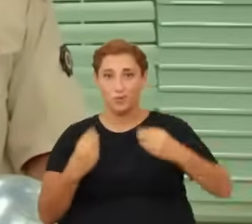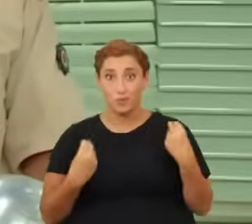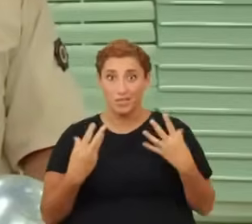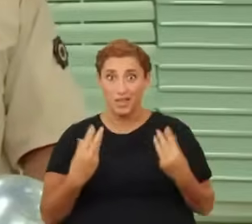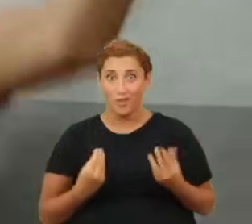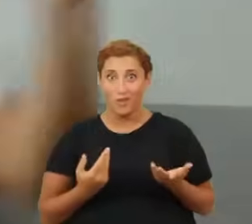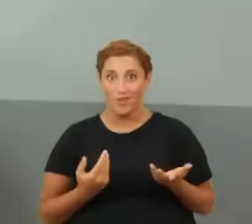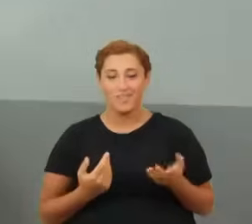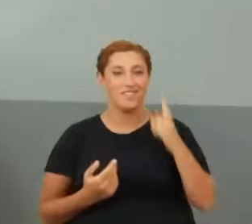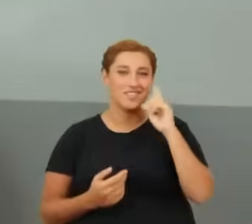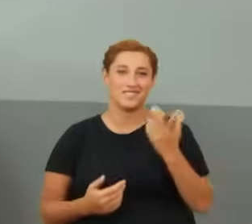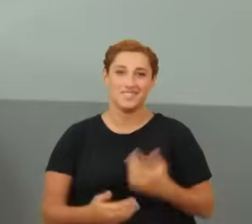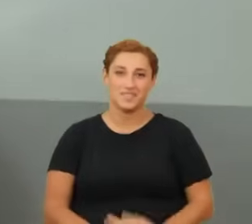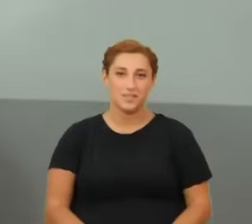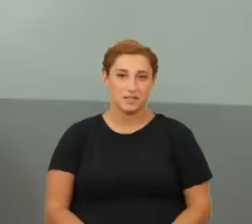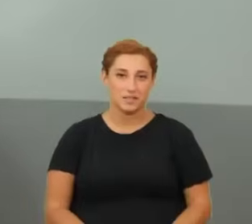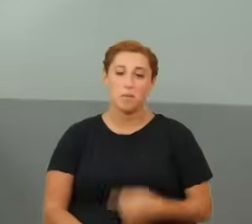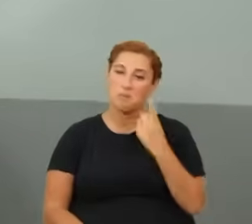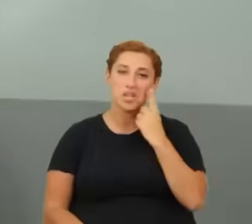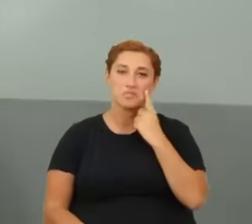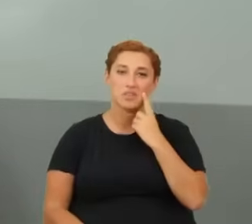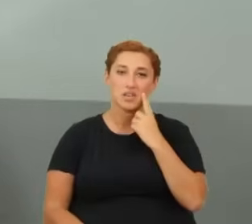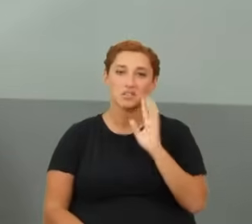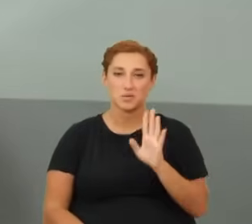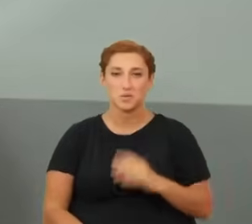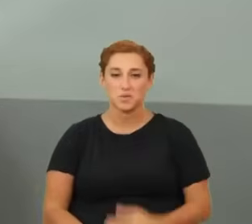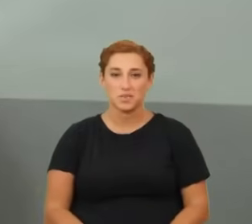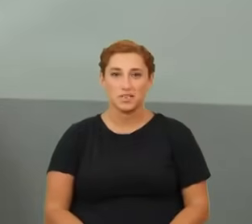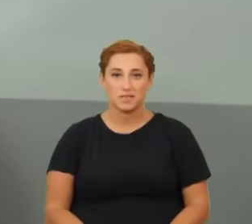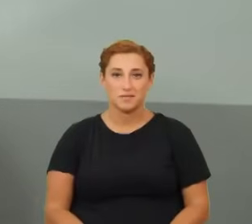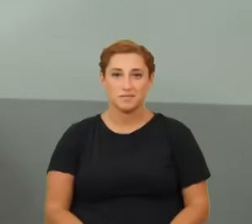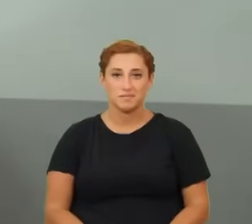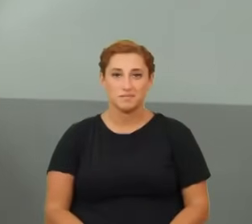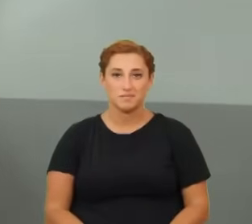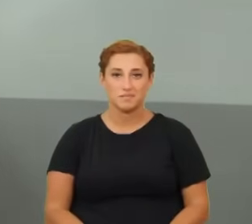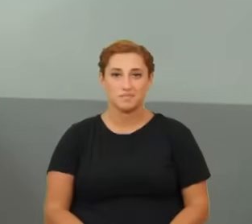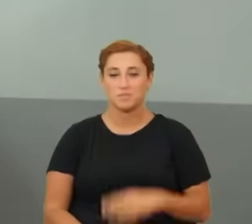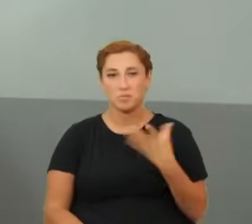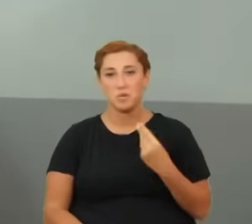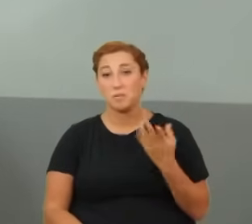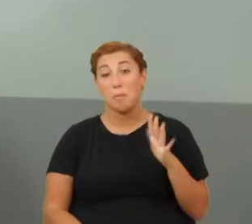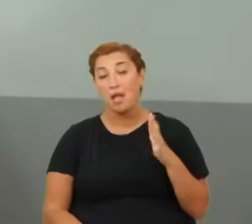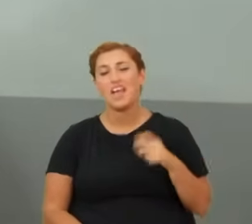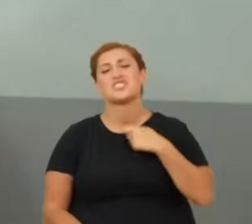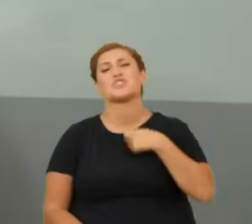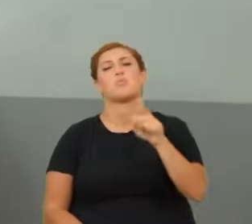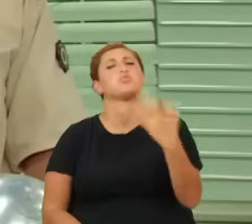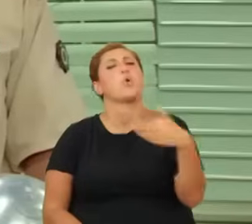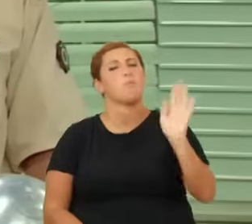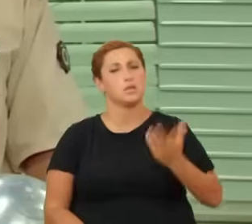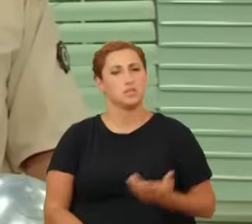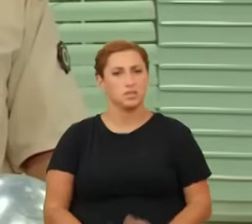Güzel olur mu? İyi olur. Ne güzel olur. Valla. Bakarız bakarız. Bir şey olur yani. Saçmalama, öyle şey